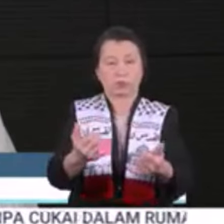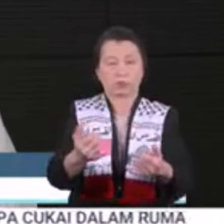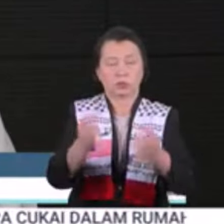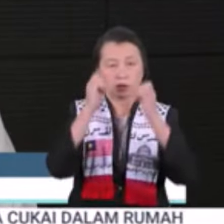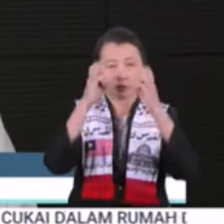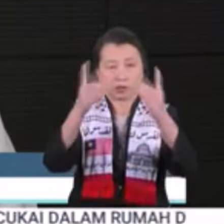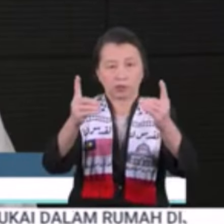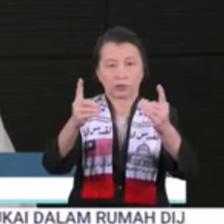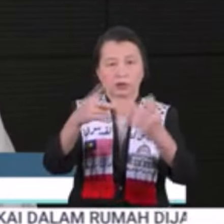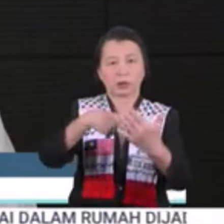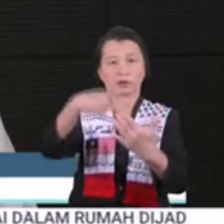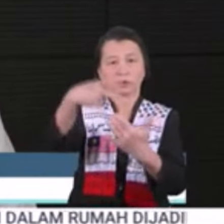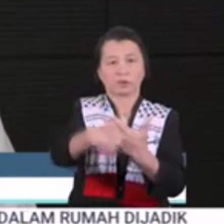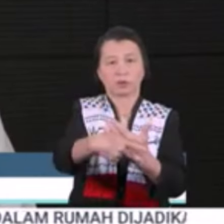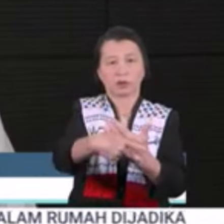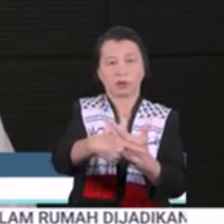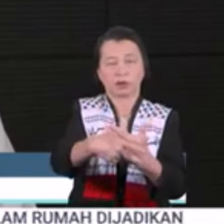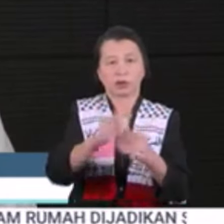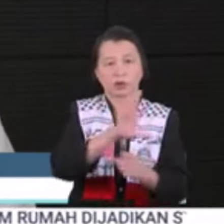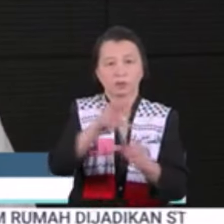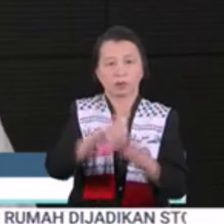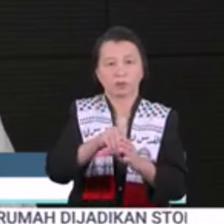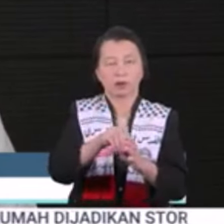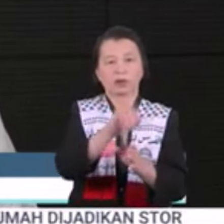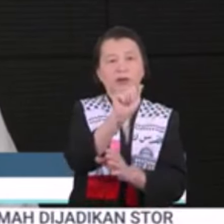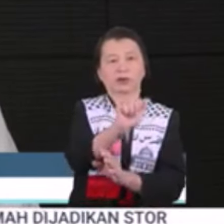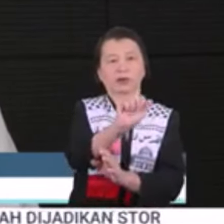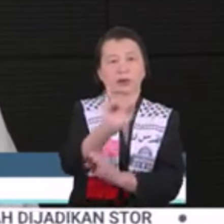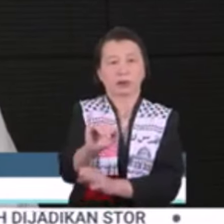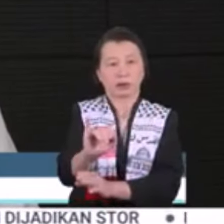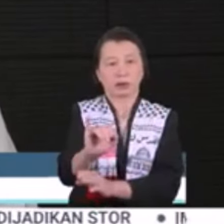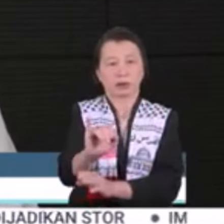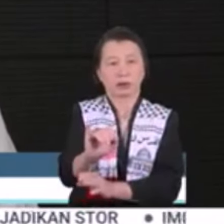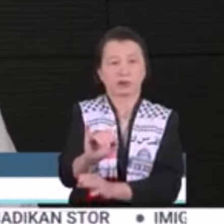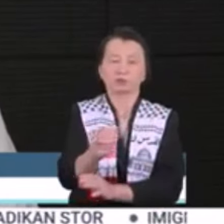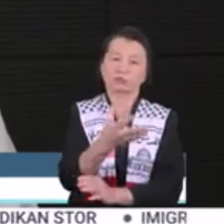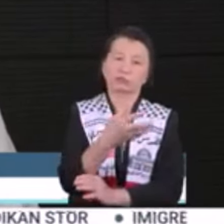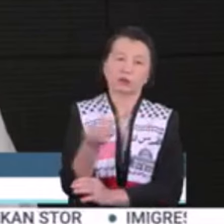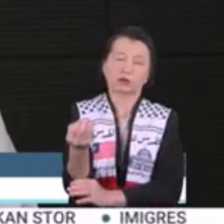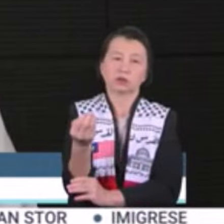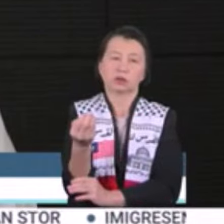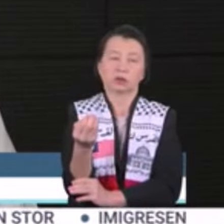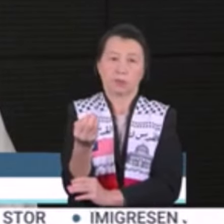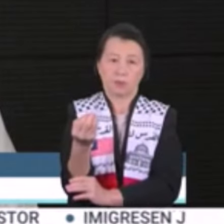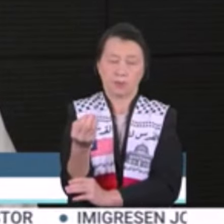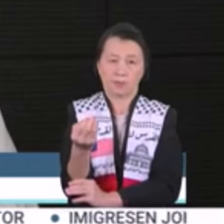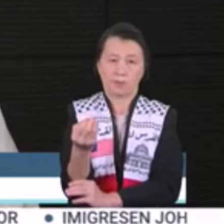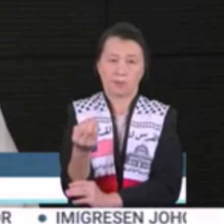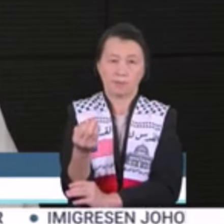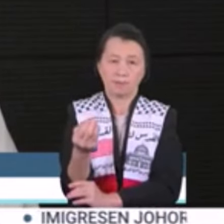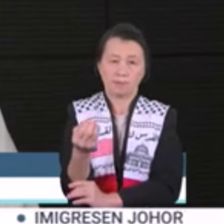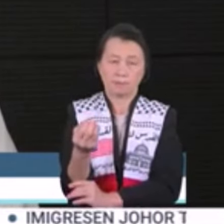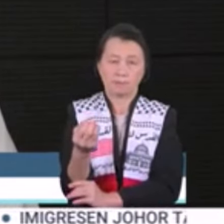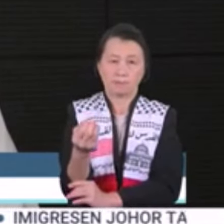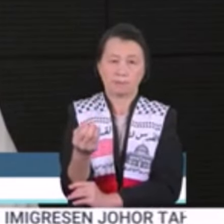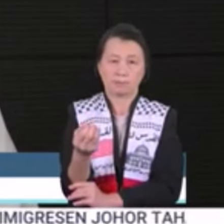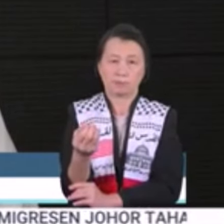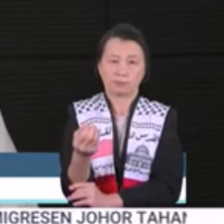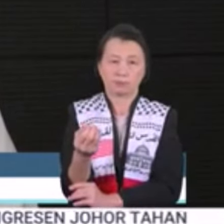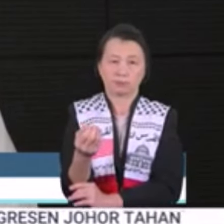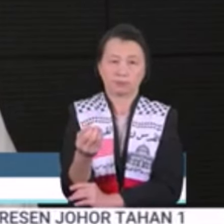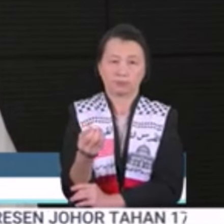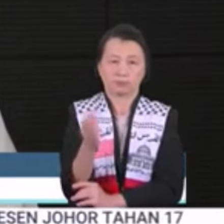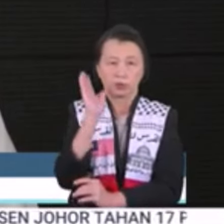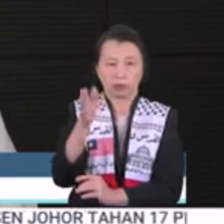education program. Okay, melibatkan AI dan dia juga kami